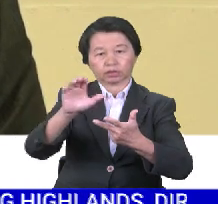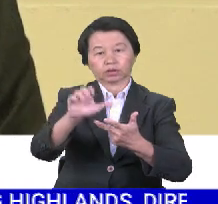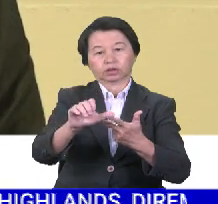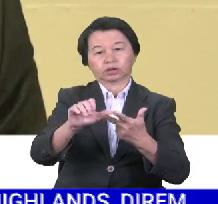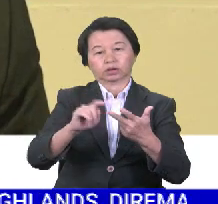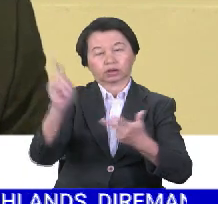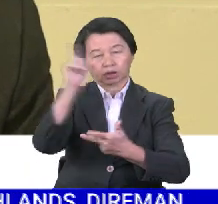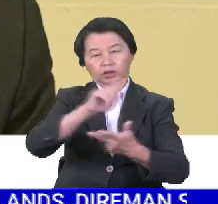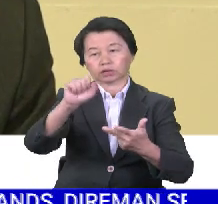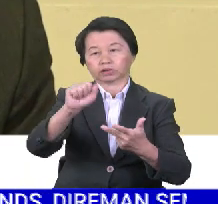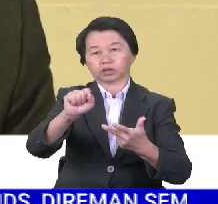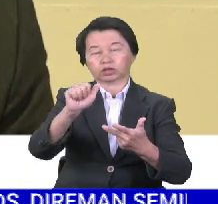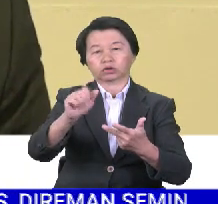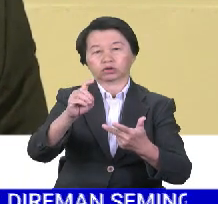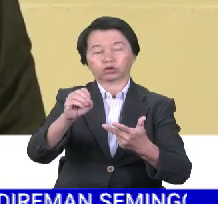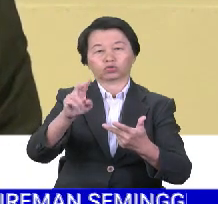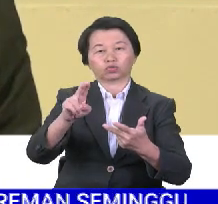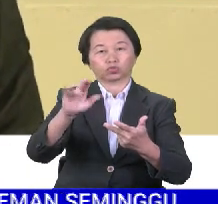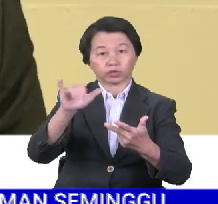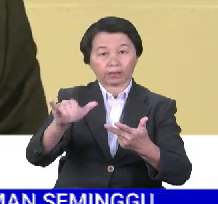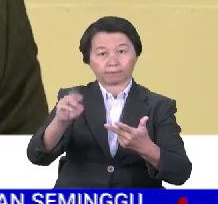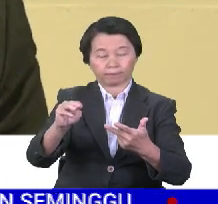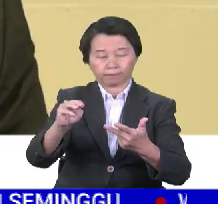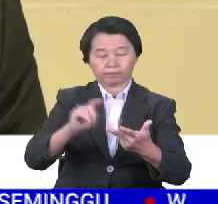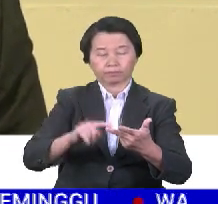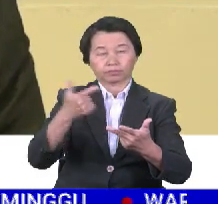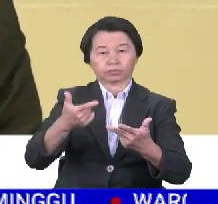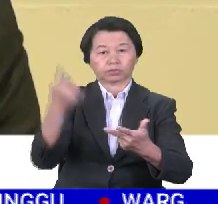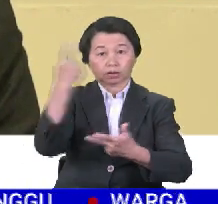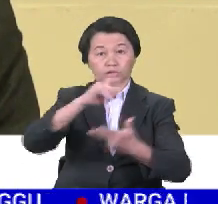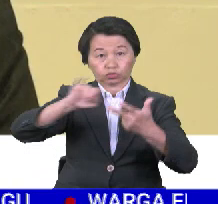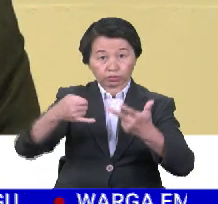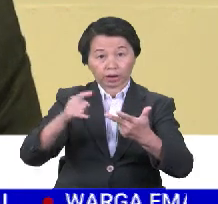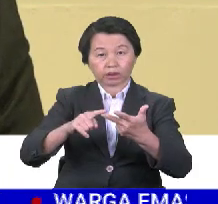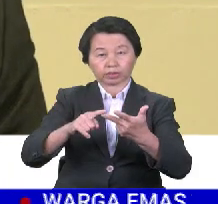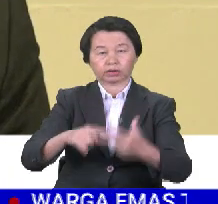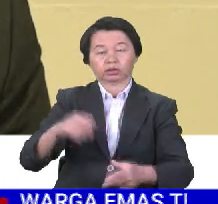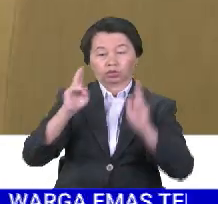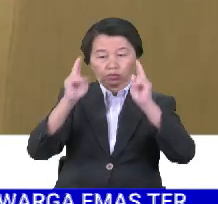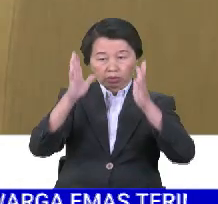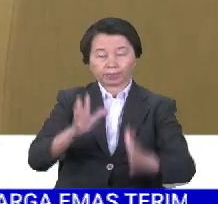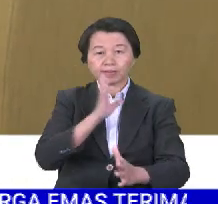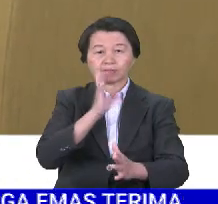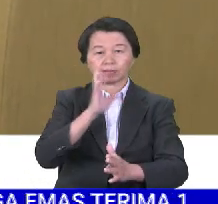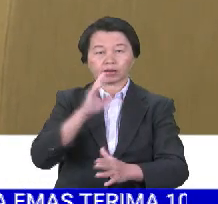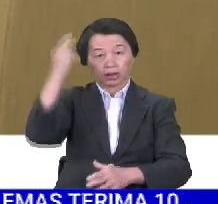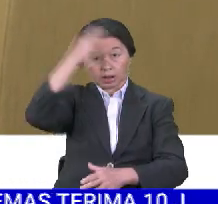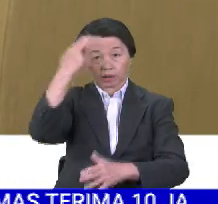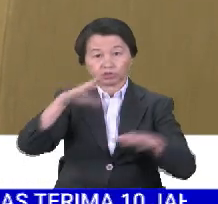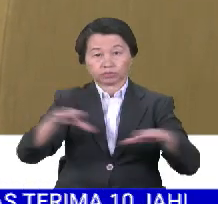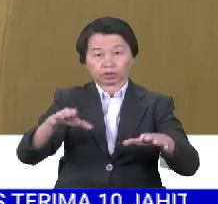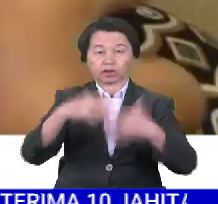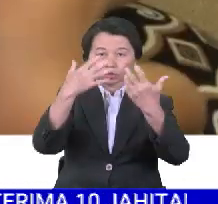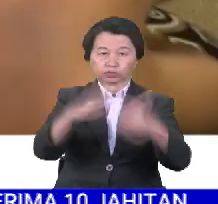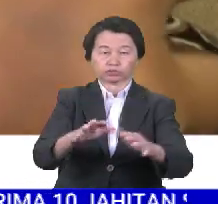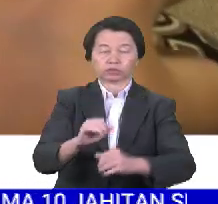Ayyam pada hari Jumaat. Di antaranya para ulama menyatakan haji yang dilakukan adalah seumpama haji yang